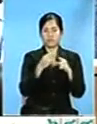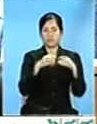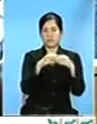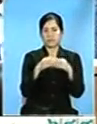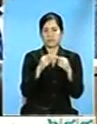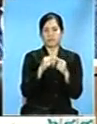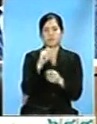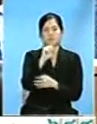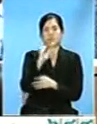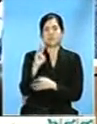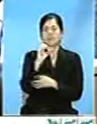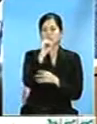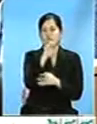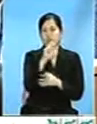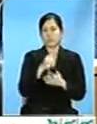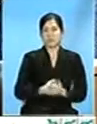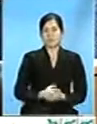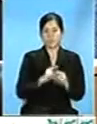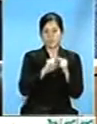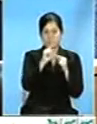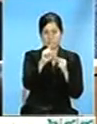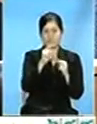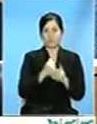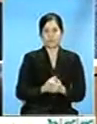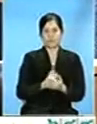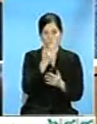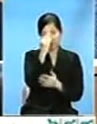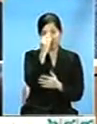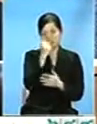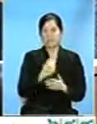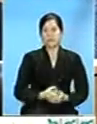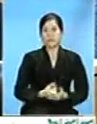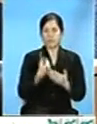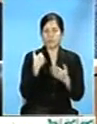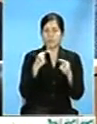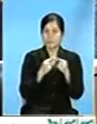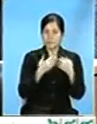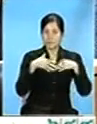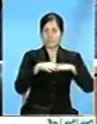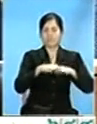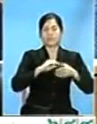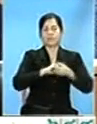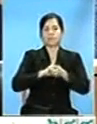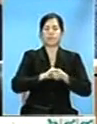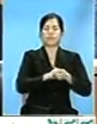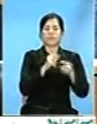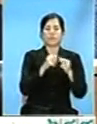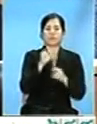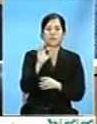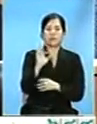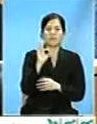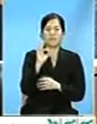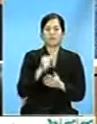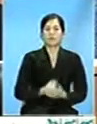าวไปแล้วครับ1 นะครับคือการมีส่วนร่วมในขบวนการสรรหา